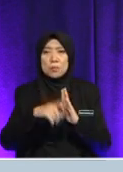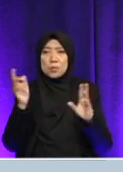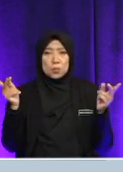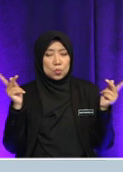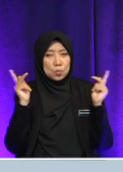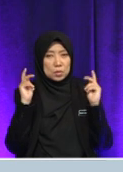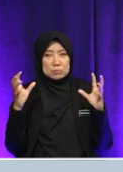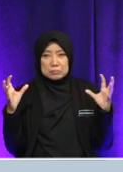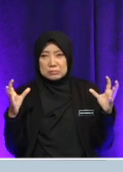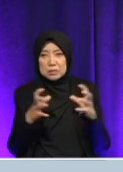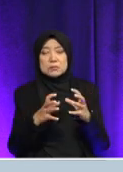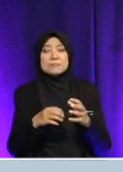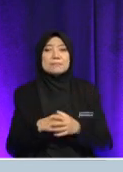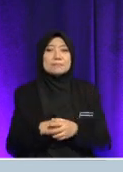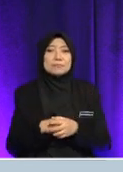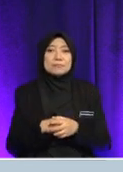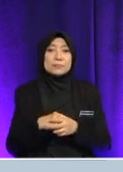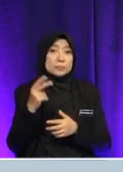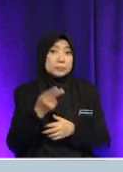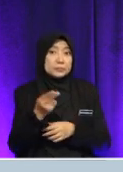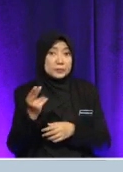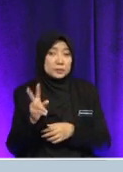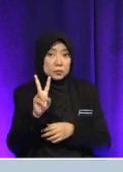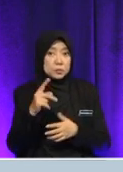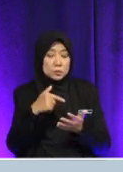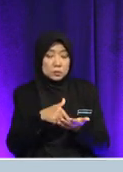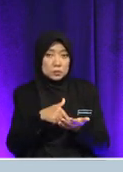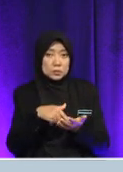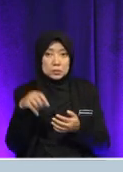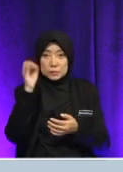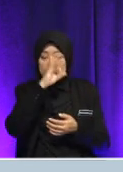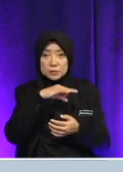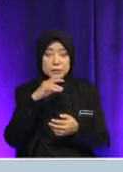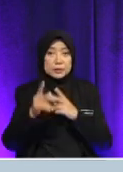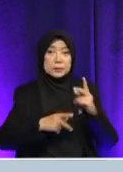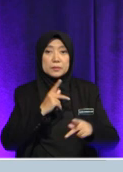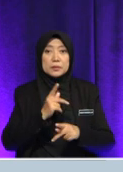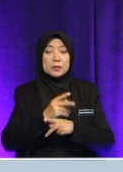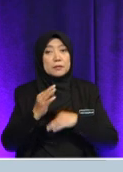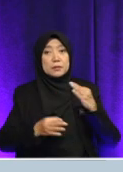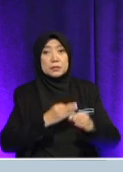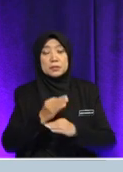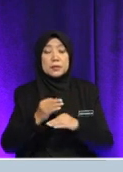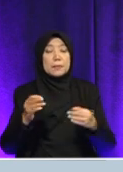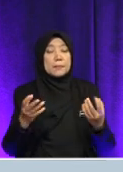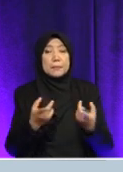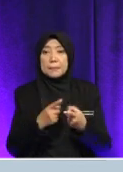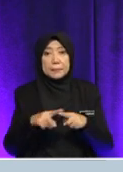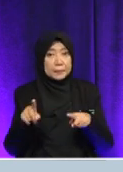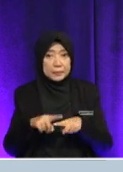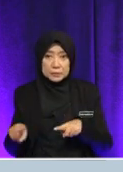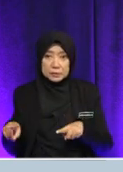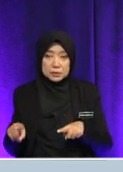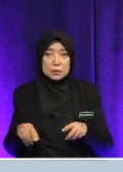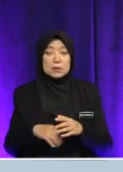Oke sebenarnya bahan Matrix dan bahan pengukuhan ini sifat kimia dan sifat fisik dia adalah berbize bila